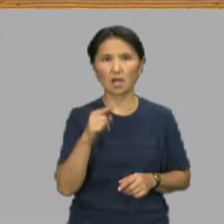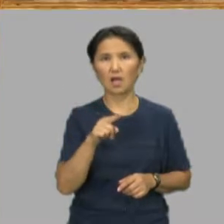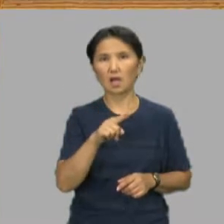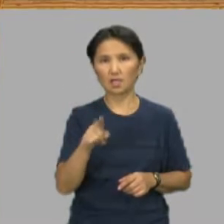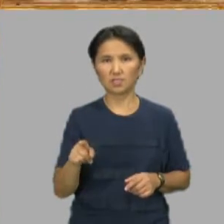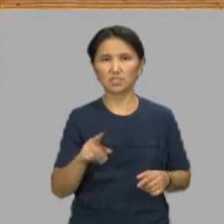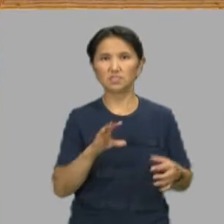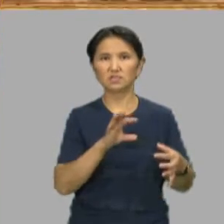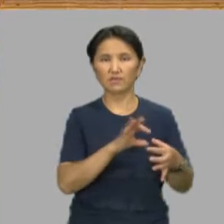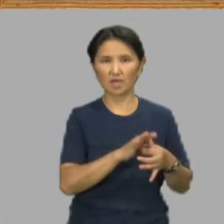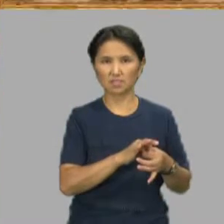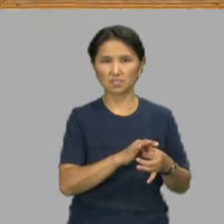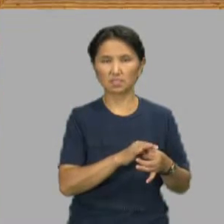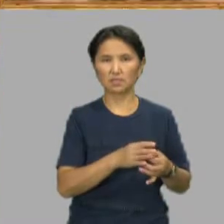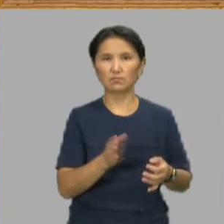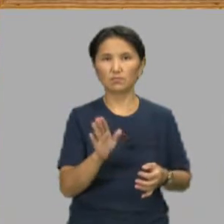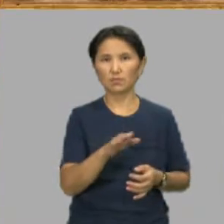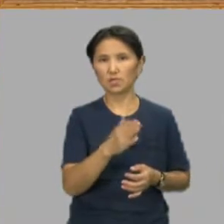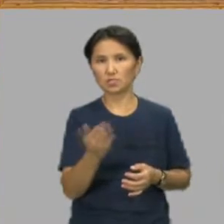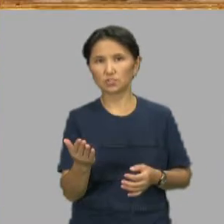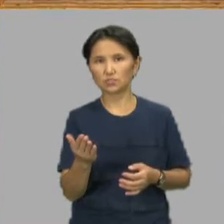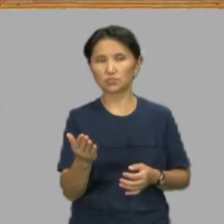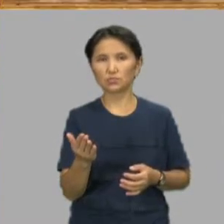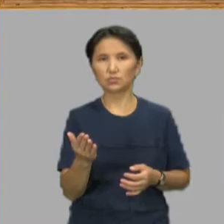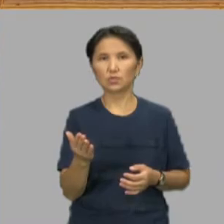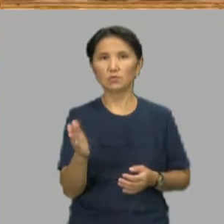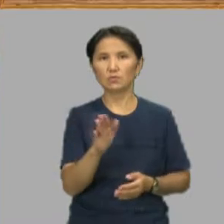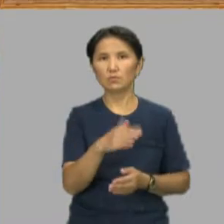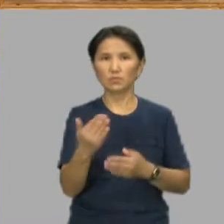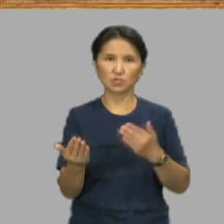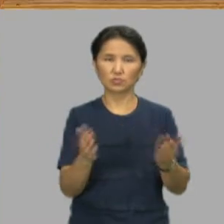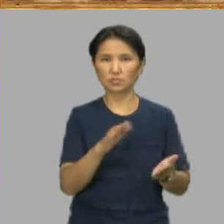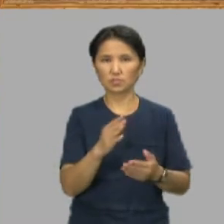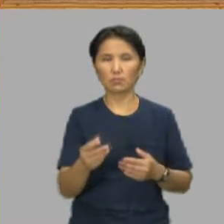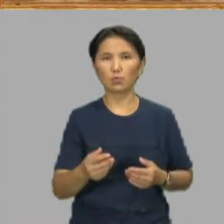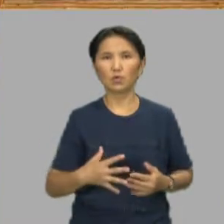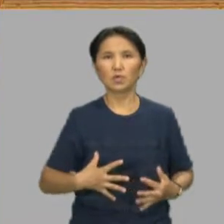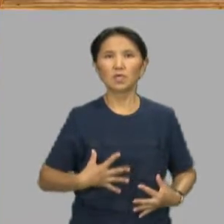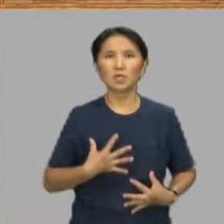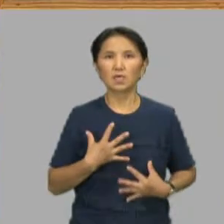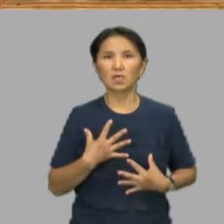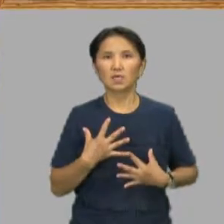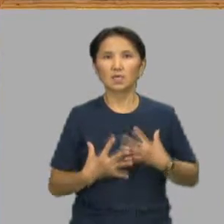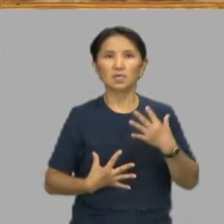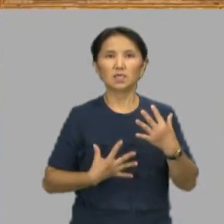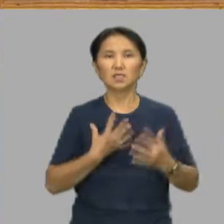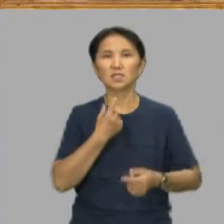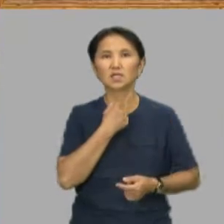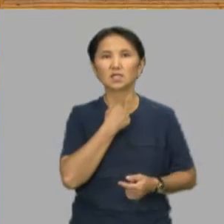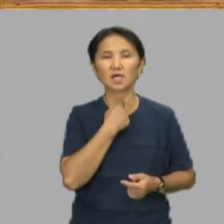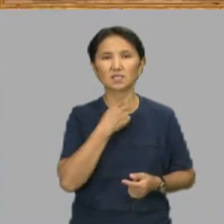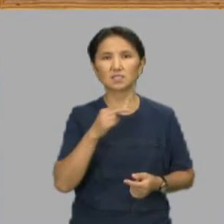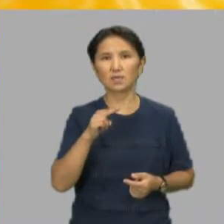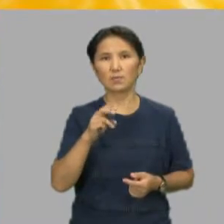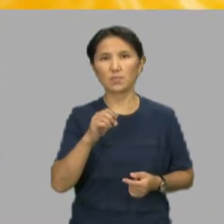когда они связаны между собой интонацией перечисления.